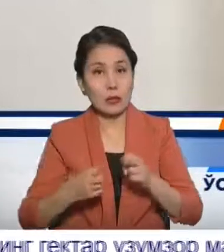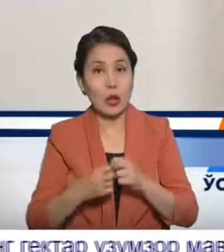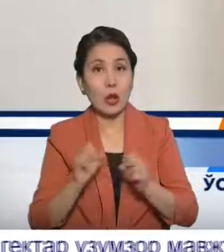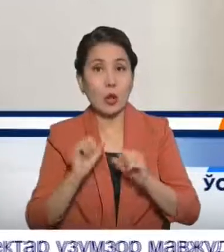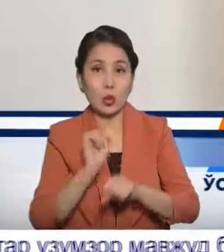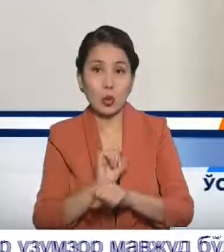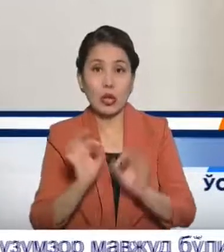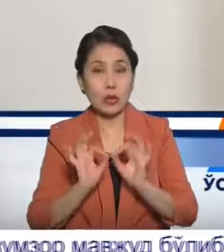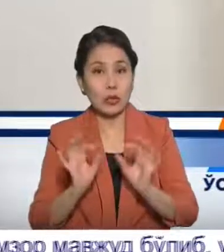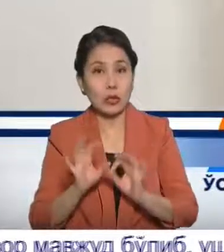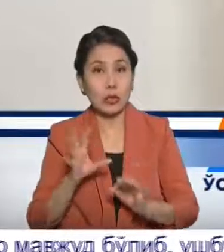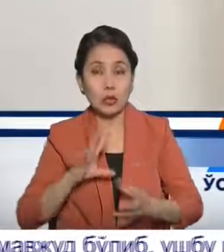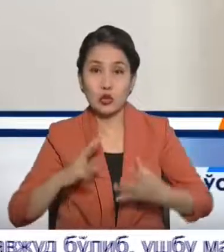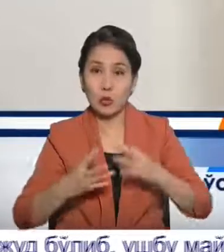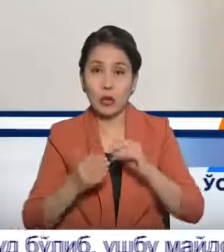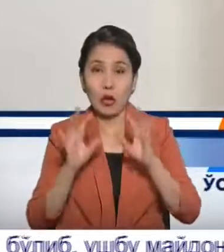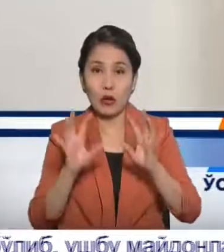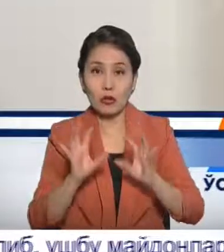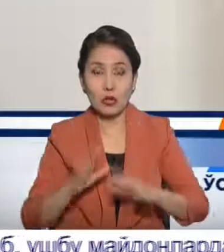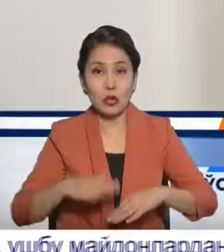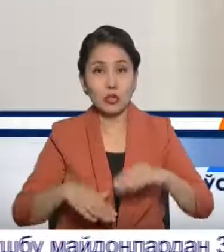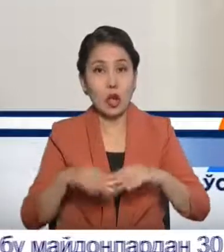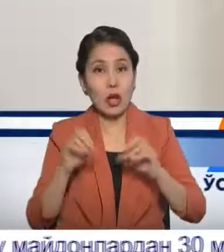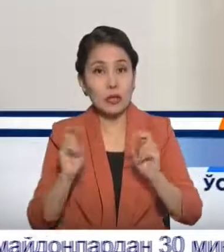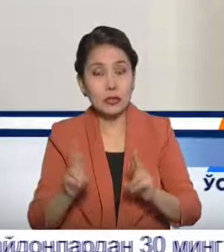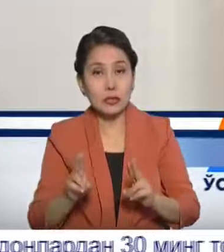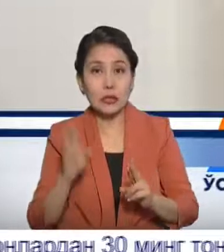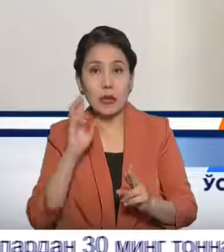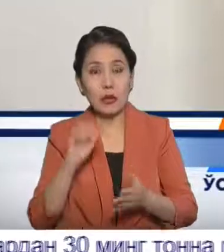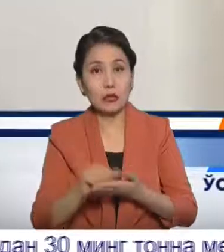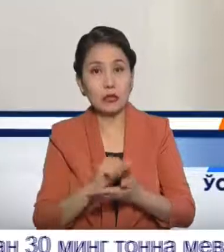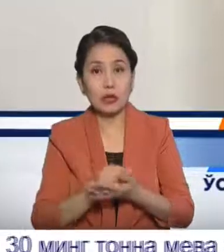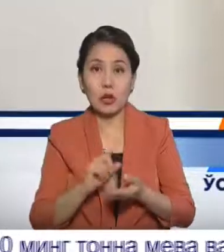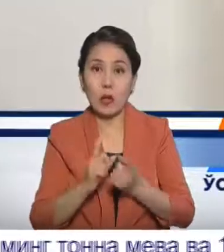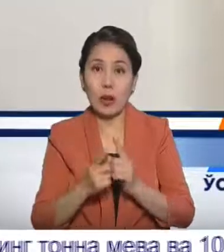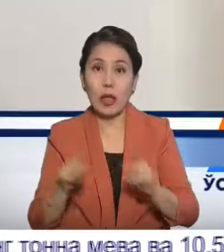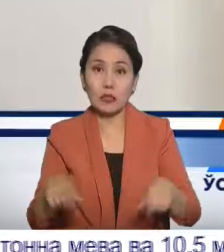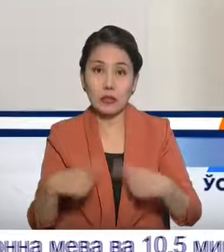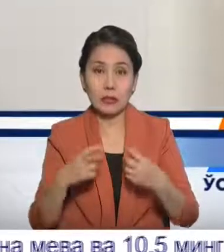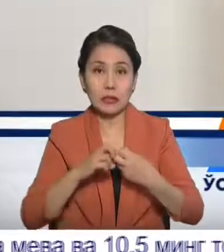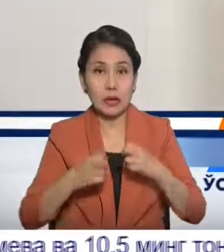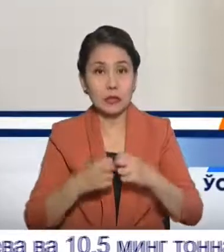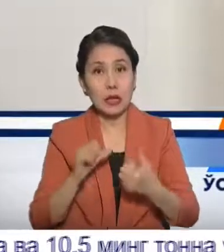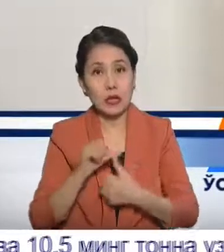o'tildi. Jumladan, qonunchilik sohasida normativ hujjatlarni yanada takomillashtirish masalasiga